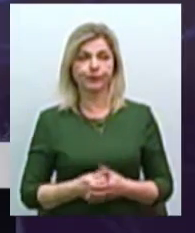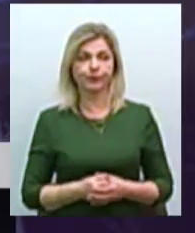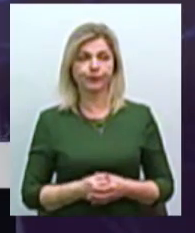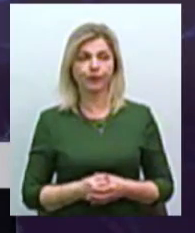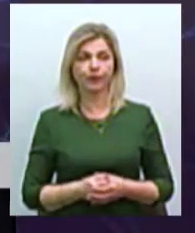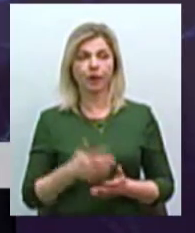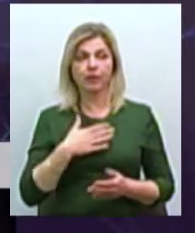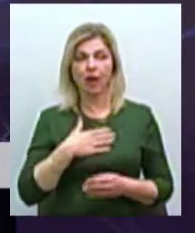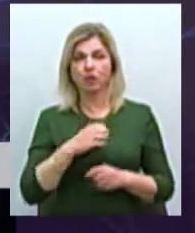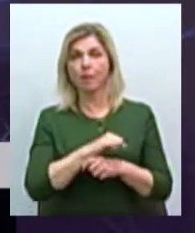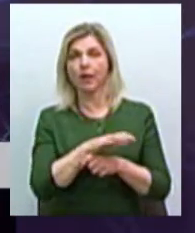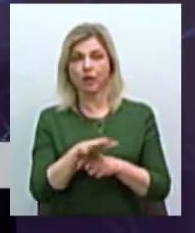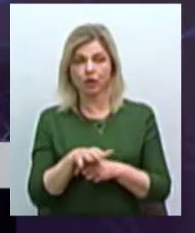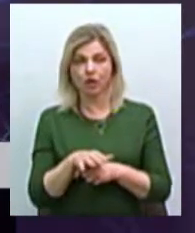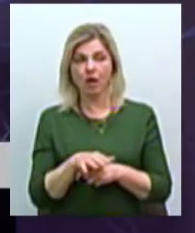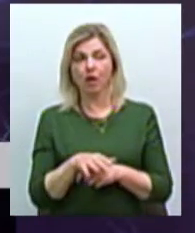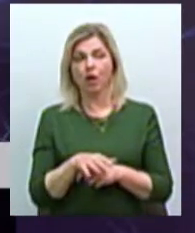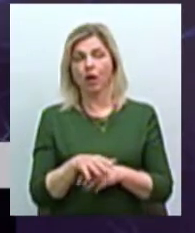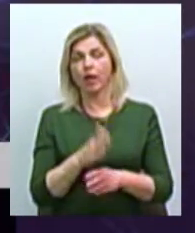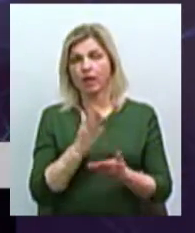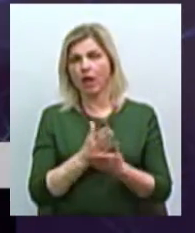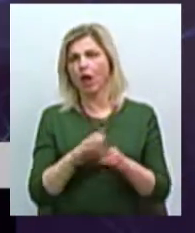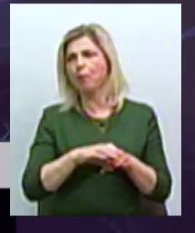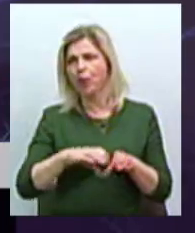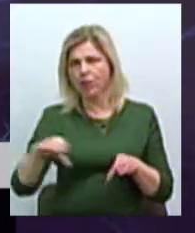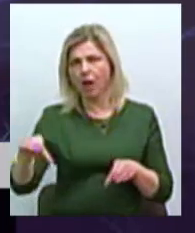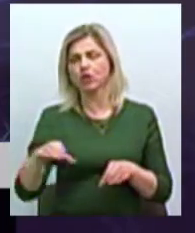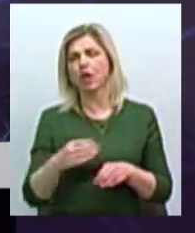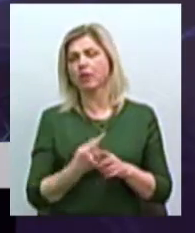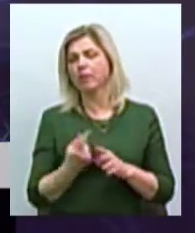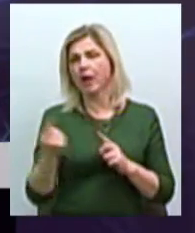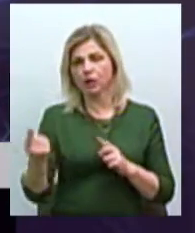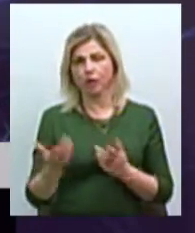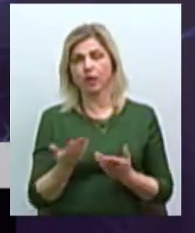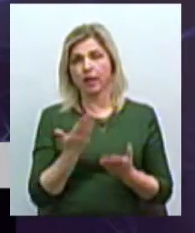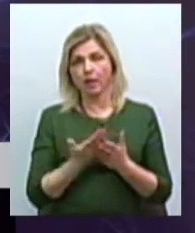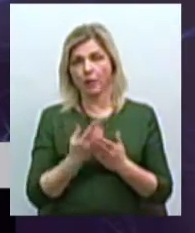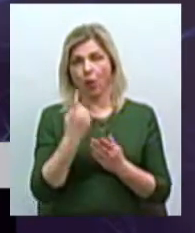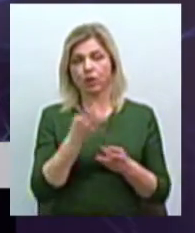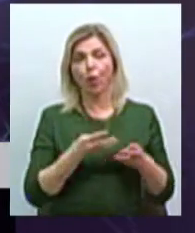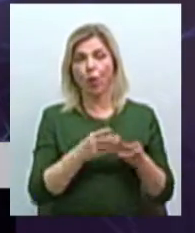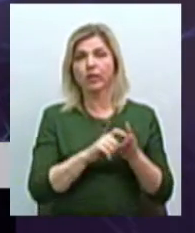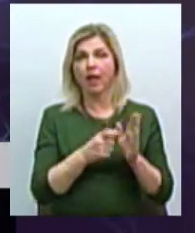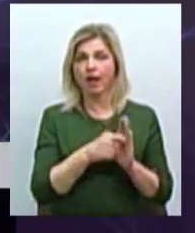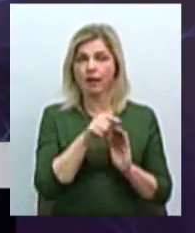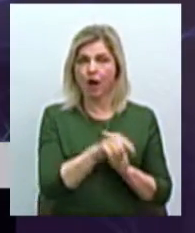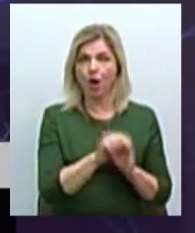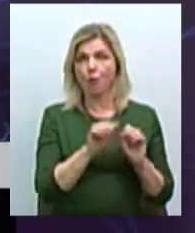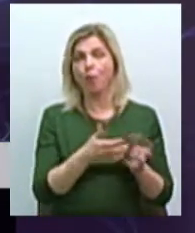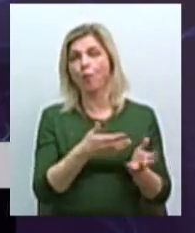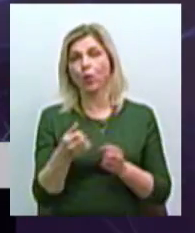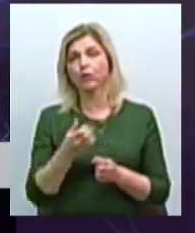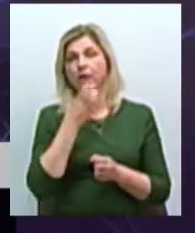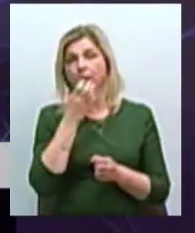наші мережі є досить протяжними, тому якщо навіть на одному тепловому районі від однієї котельні одні можуть отримати тепло